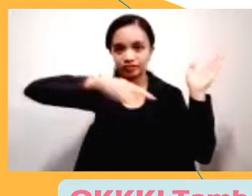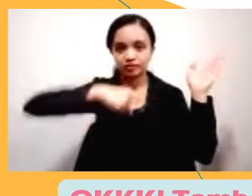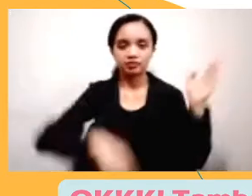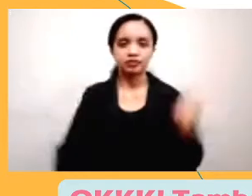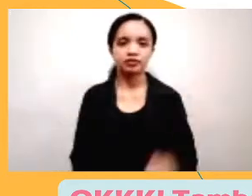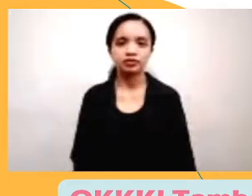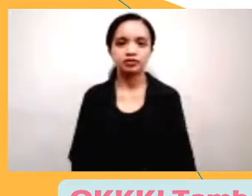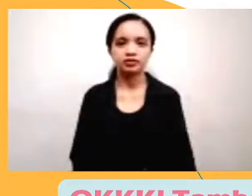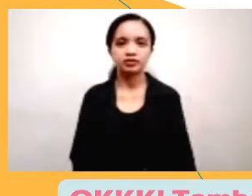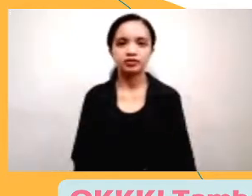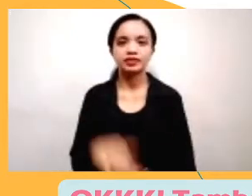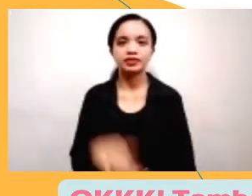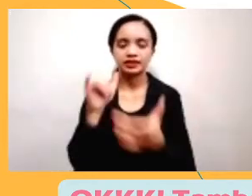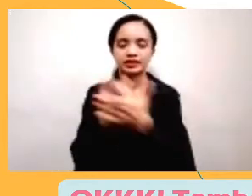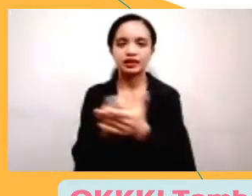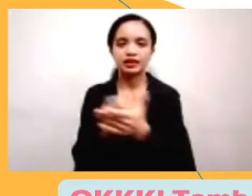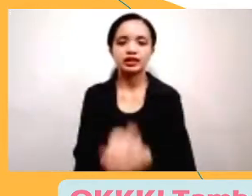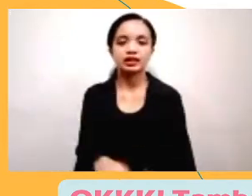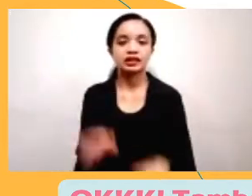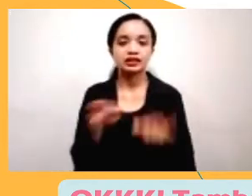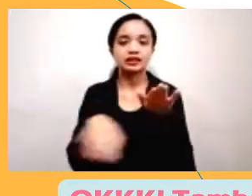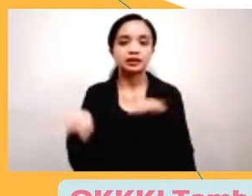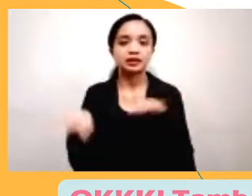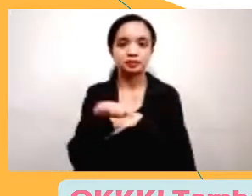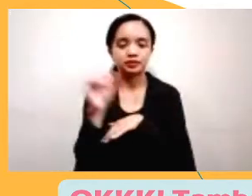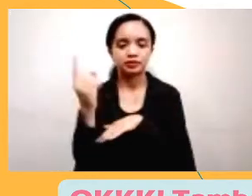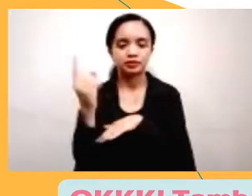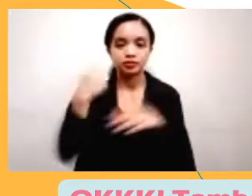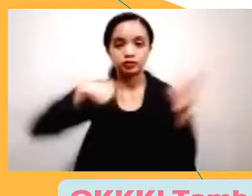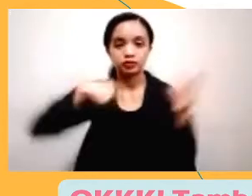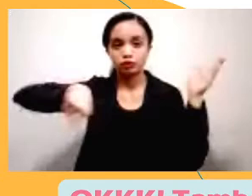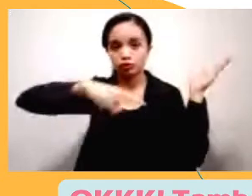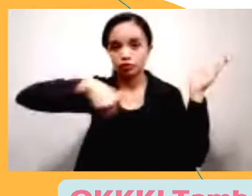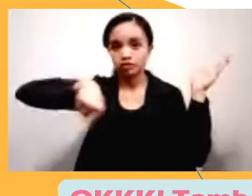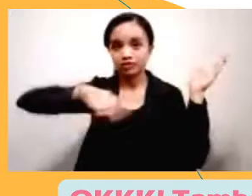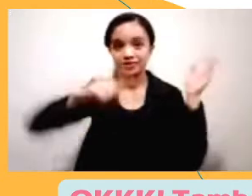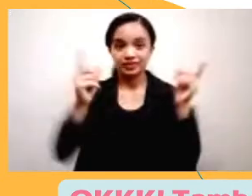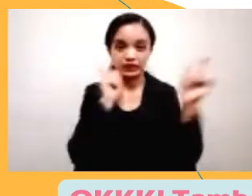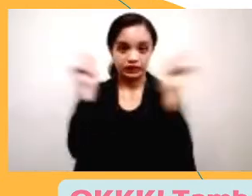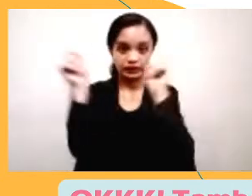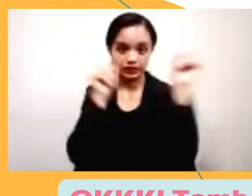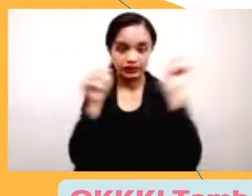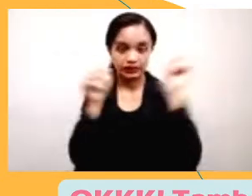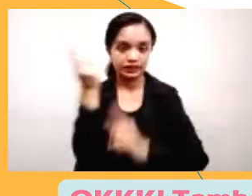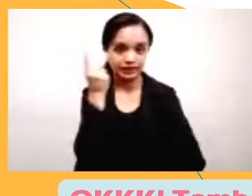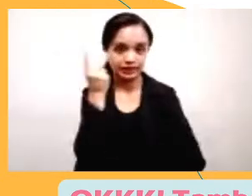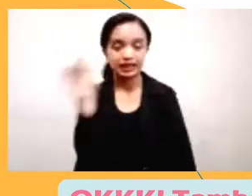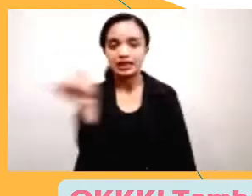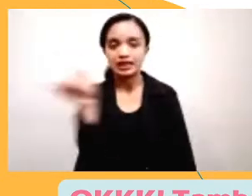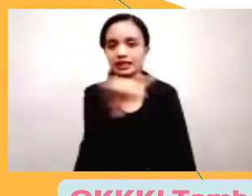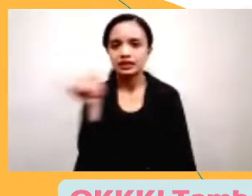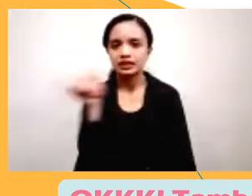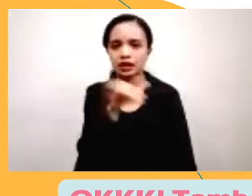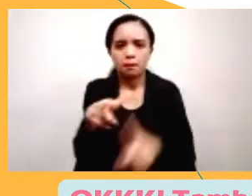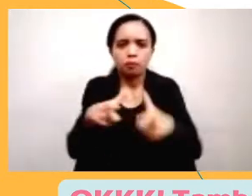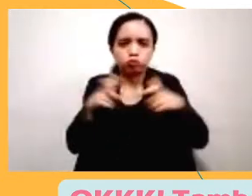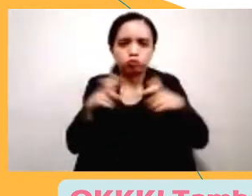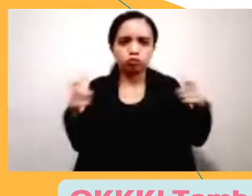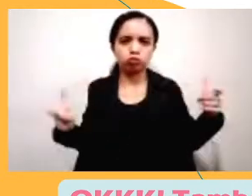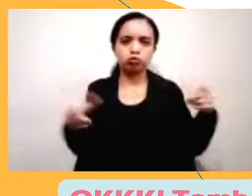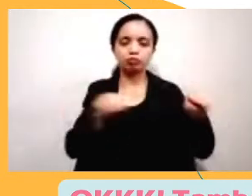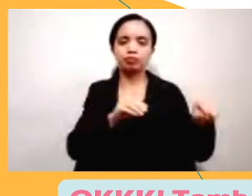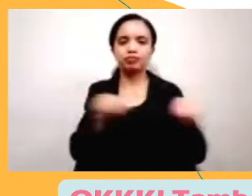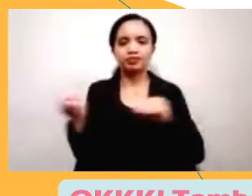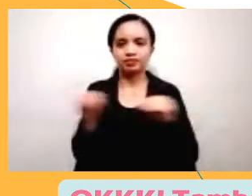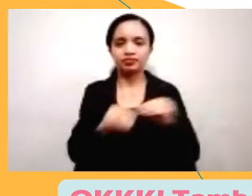Yan on. Imbis na step lang, iikot ako. Subukan natin ha, yung parehong malaki. So,